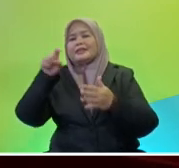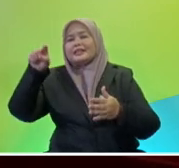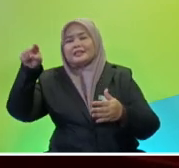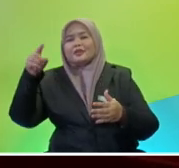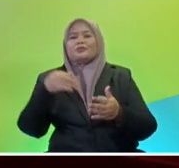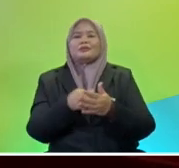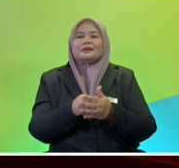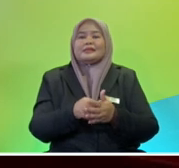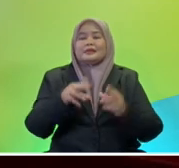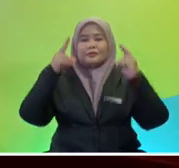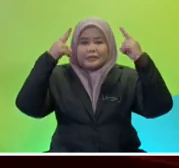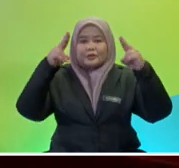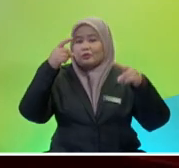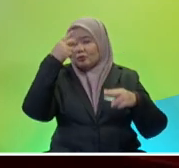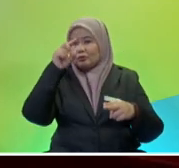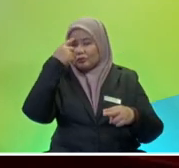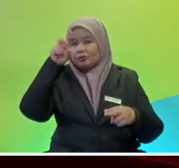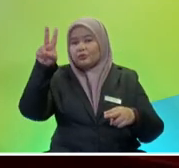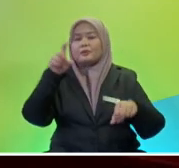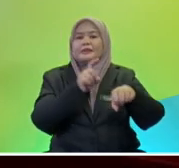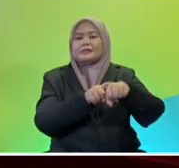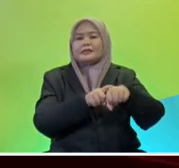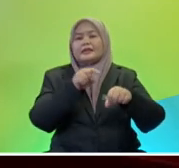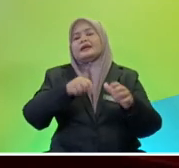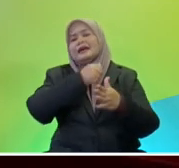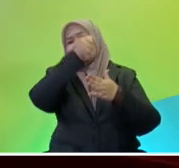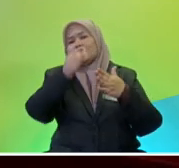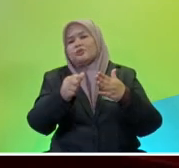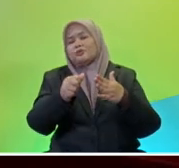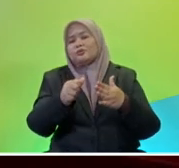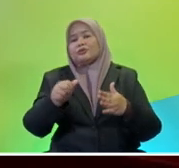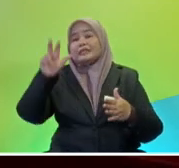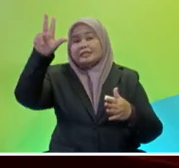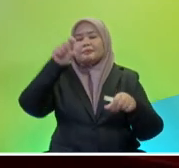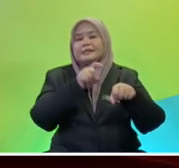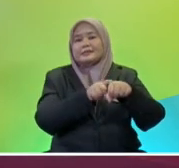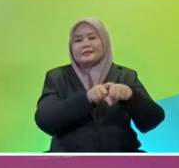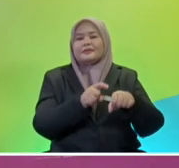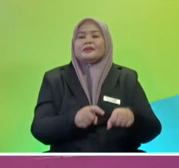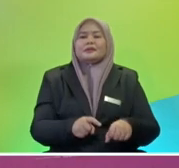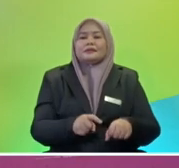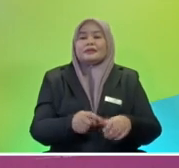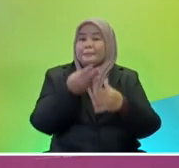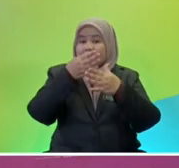4.16.4 tuh Ustadzah yang untuk 2 massa yang dua terakhir tuh saudara aja untuk yang tiga masuk